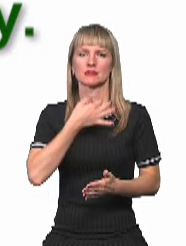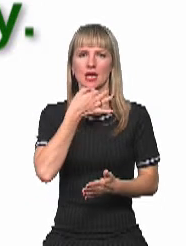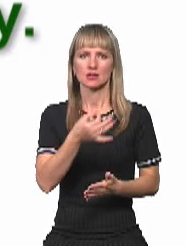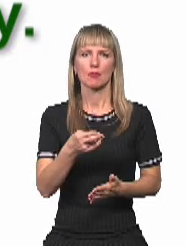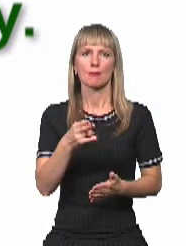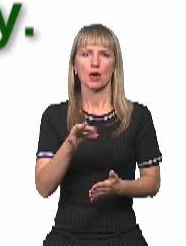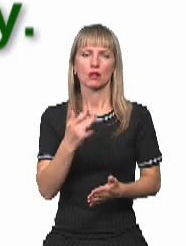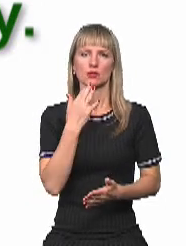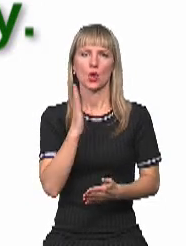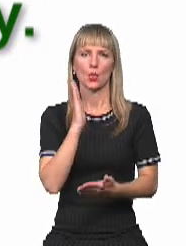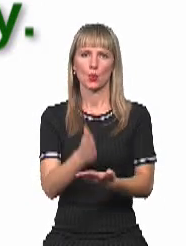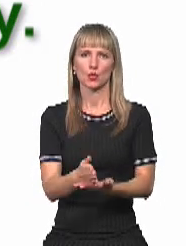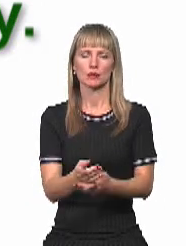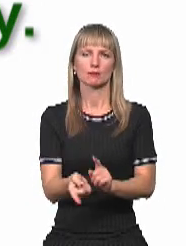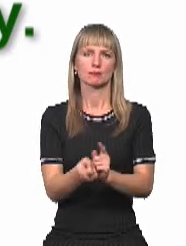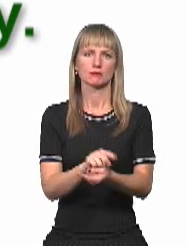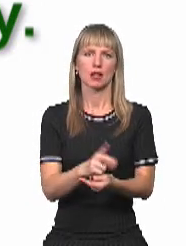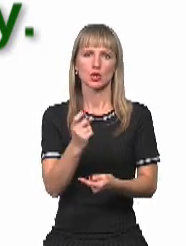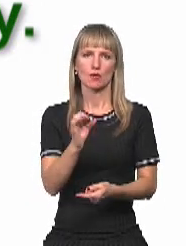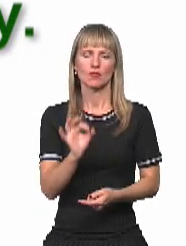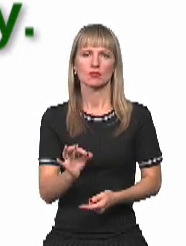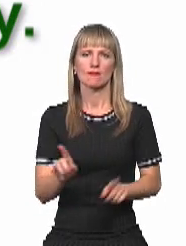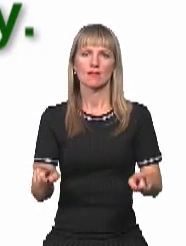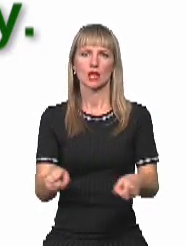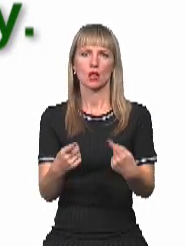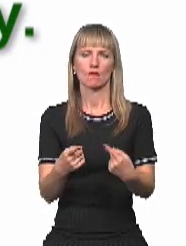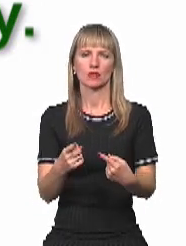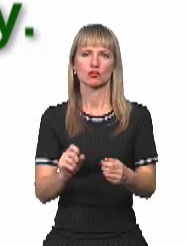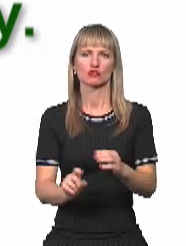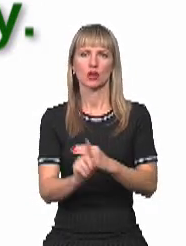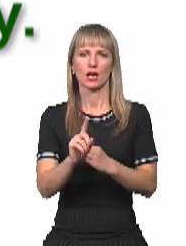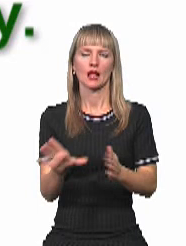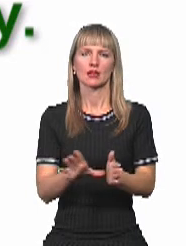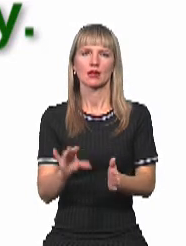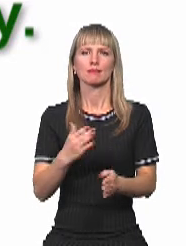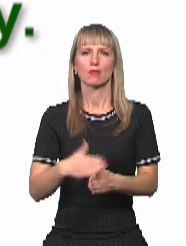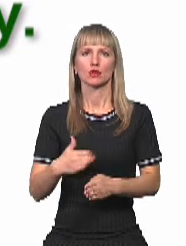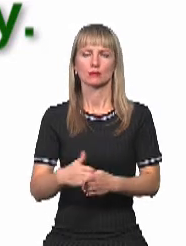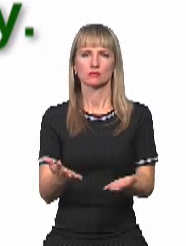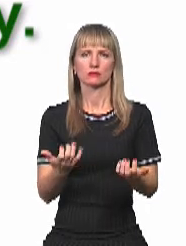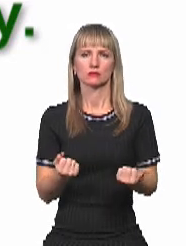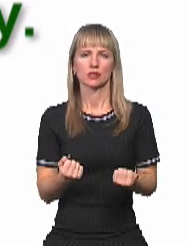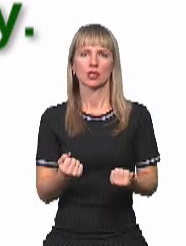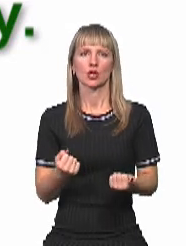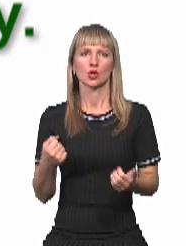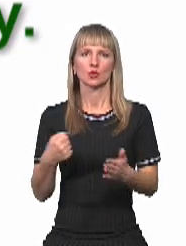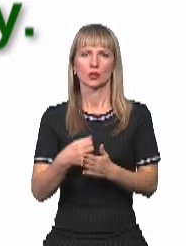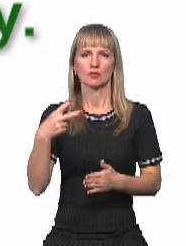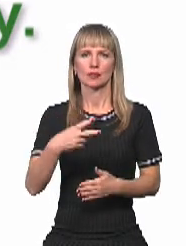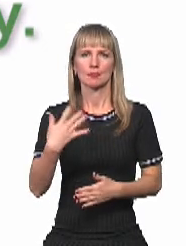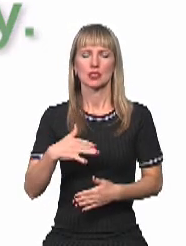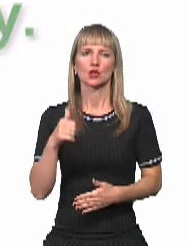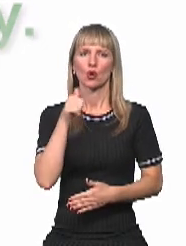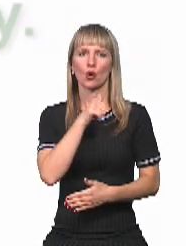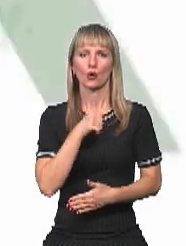національний курс переходу на 100% відновлювальних джерел енергії та поступово досягати його до 2050